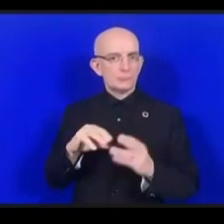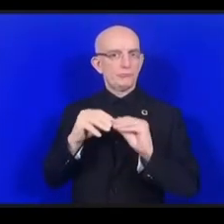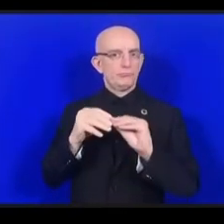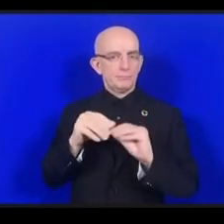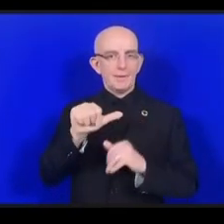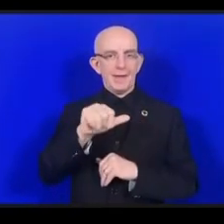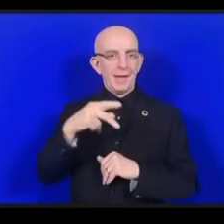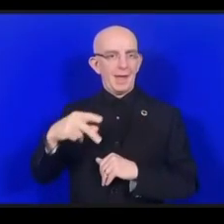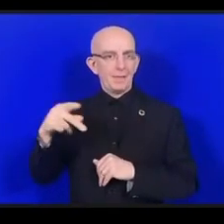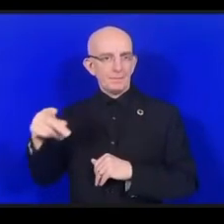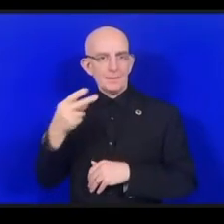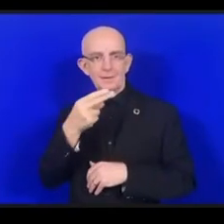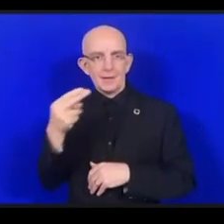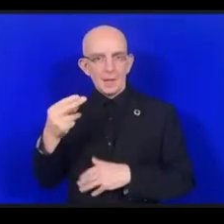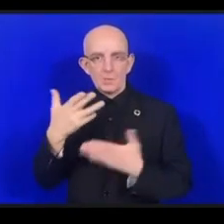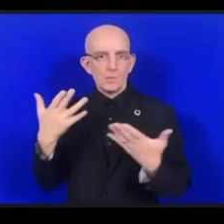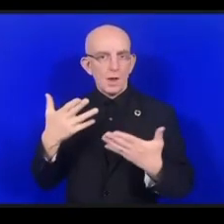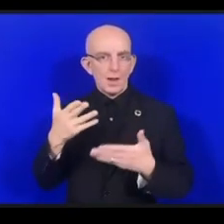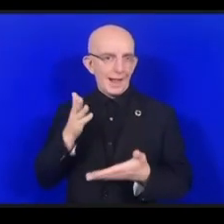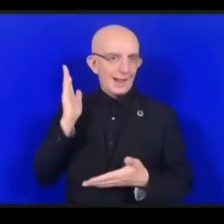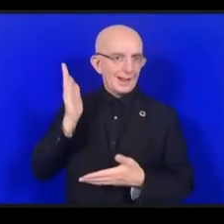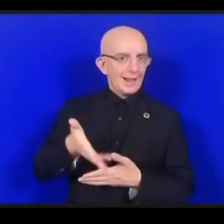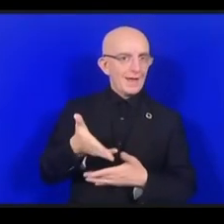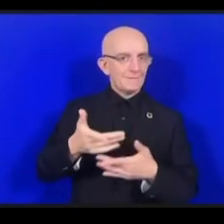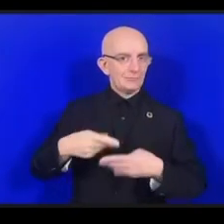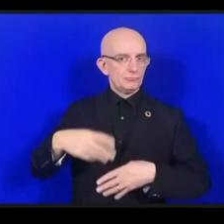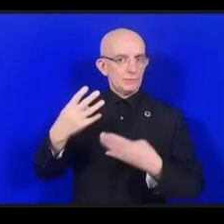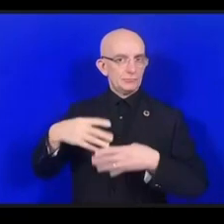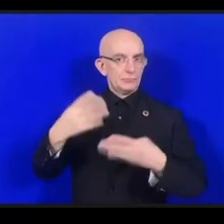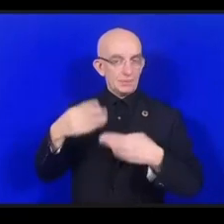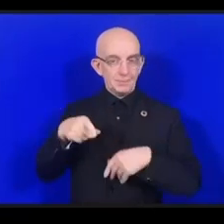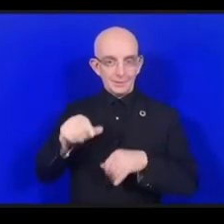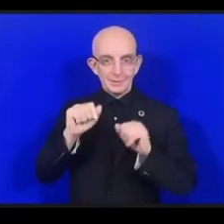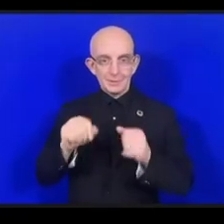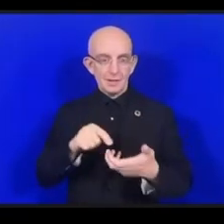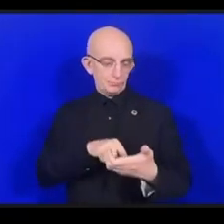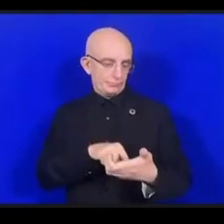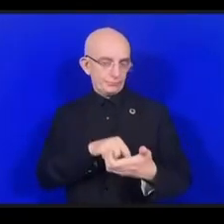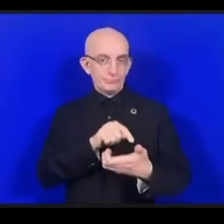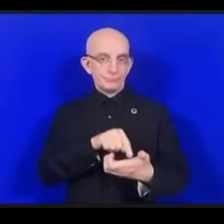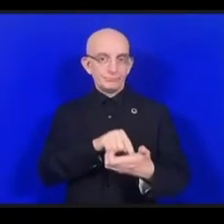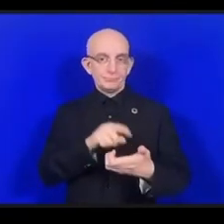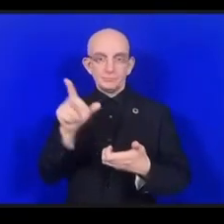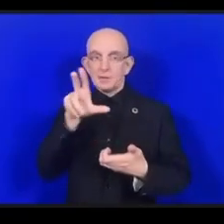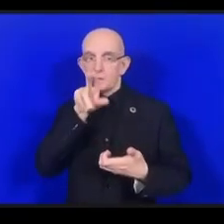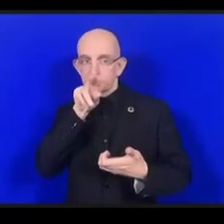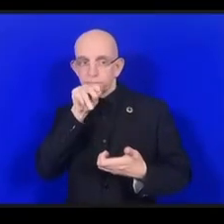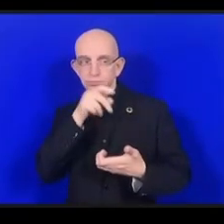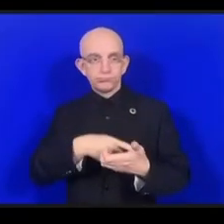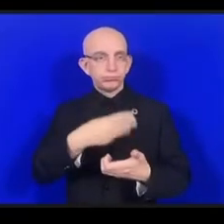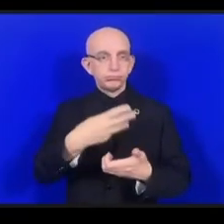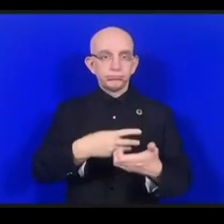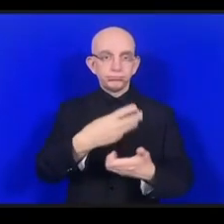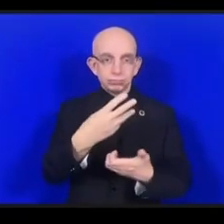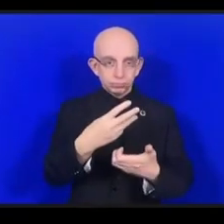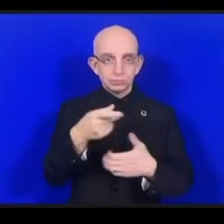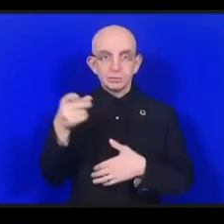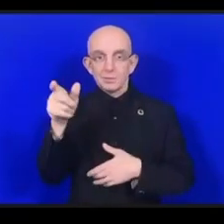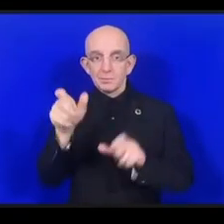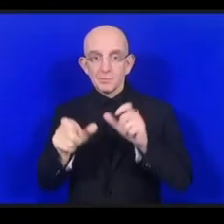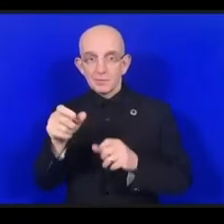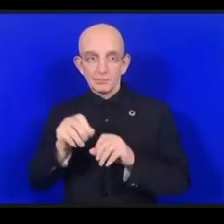字幕。现在呢是100多个语言都可以用，然后还有呢就